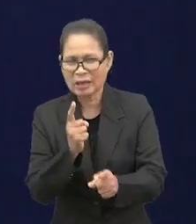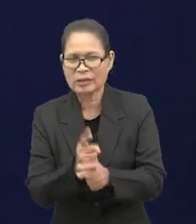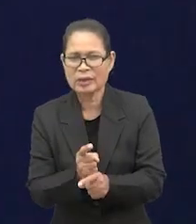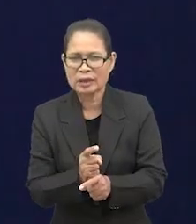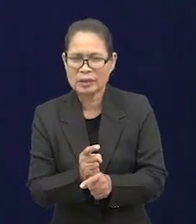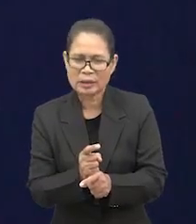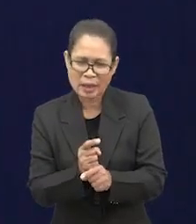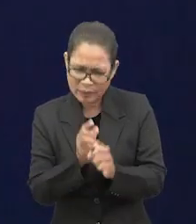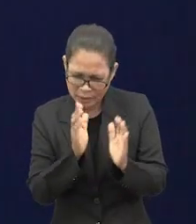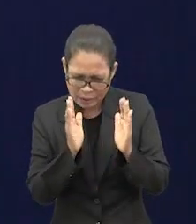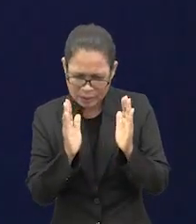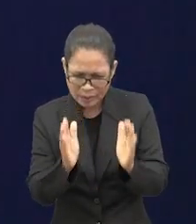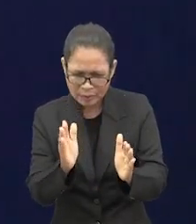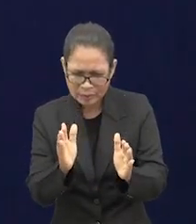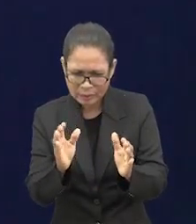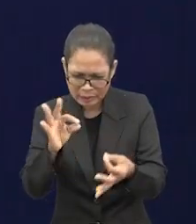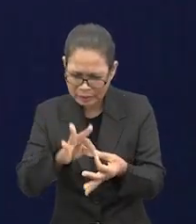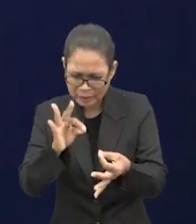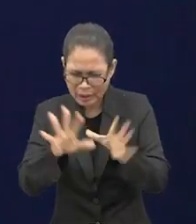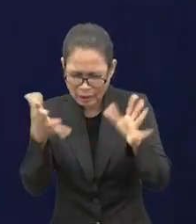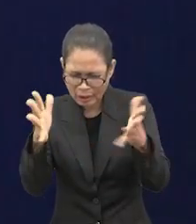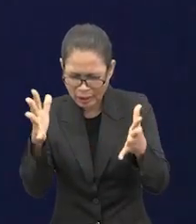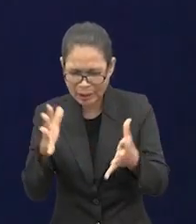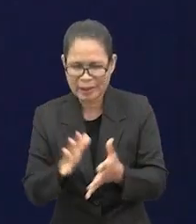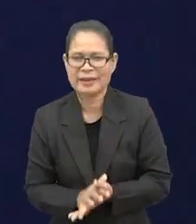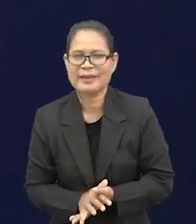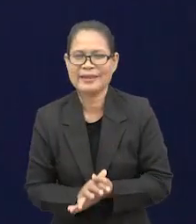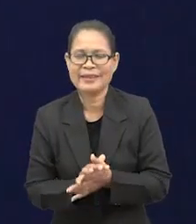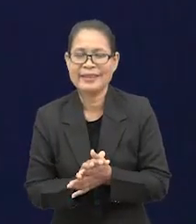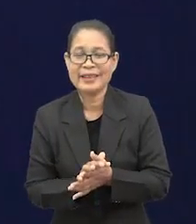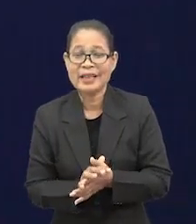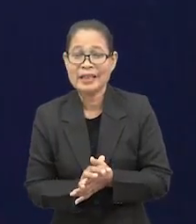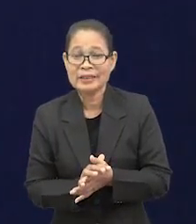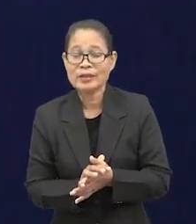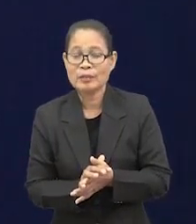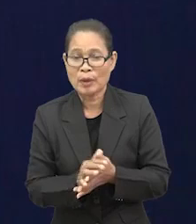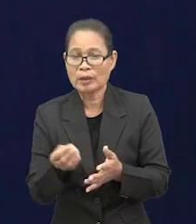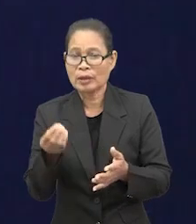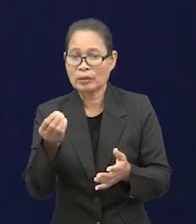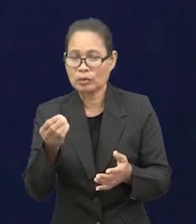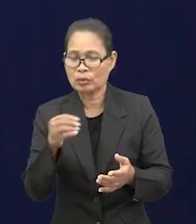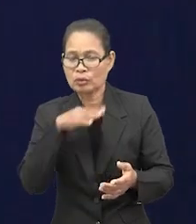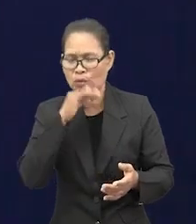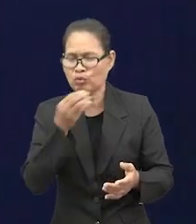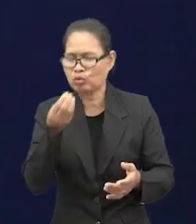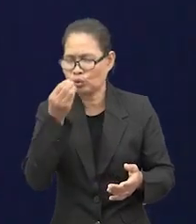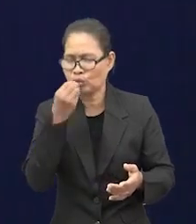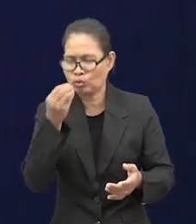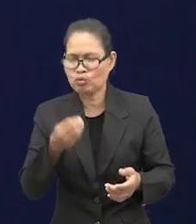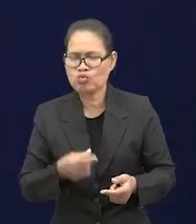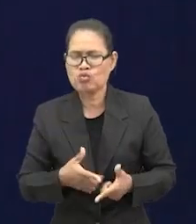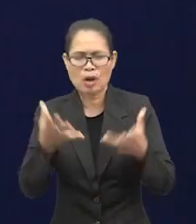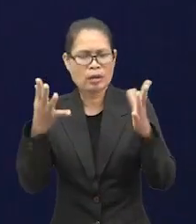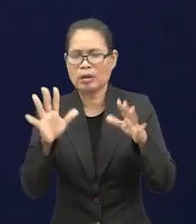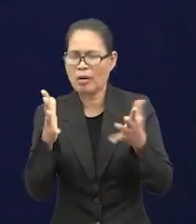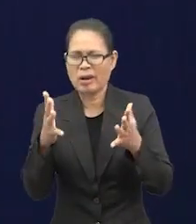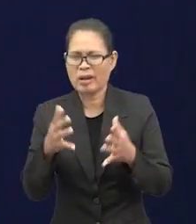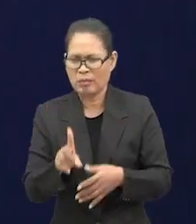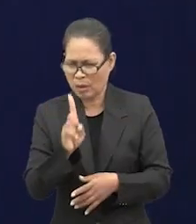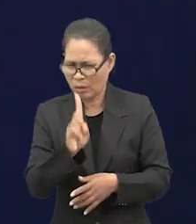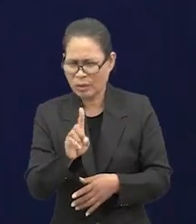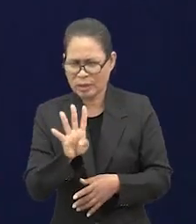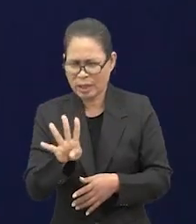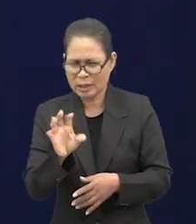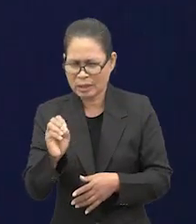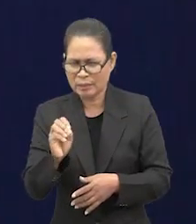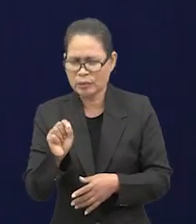ban trời tái vì ớt xóm xóm tới tám sản phẩm tỷ xong bây tới chú của bà hai chứ xì mình ớt đây mà rồi